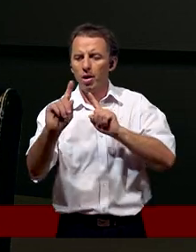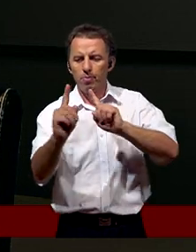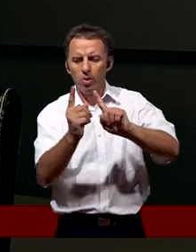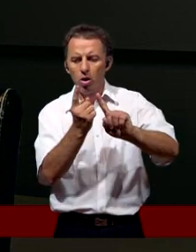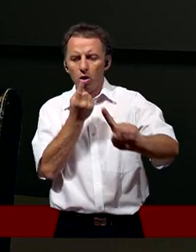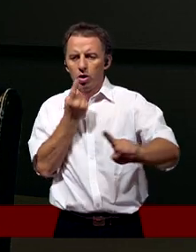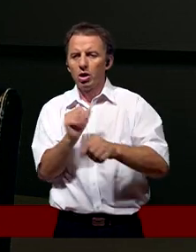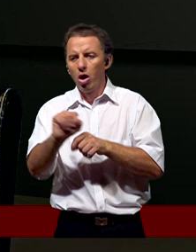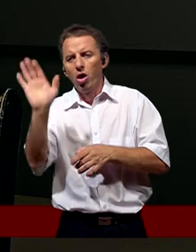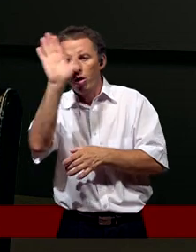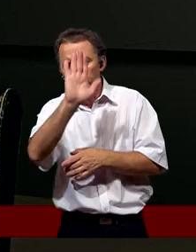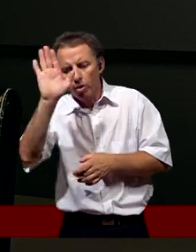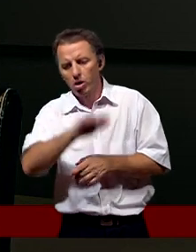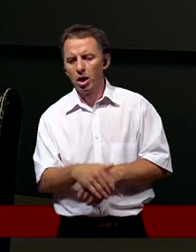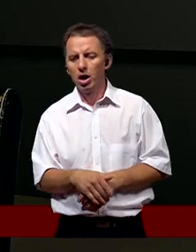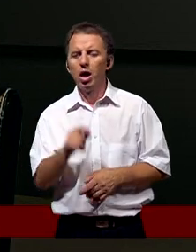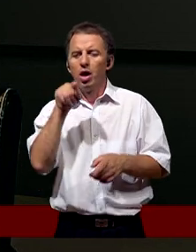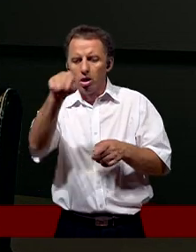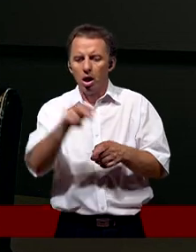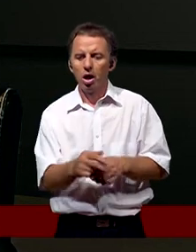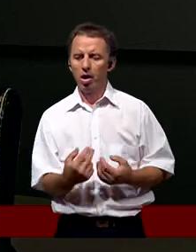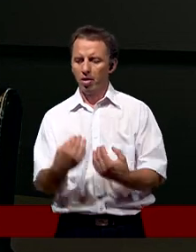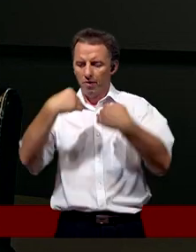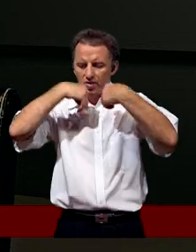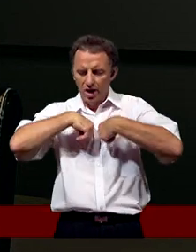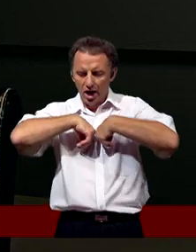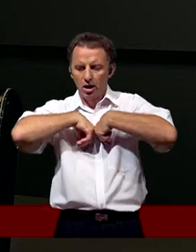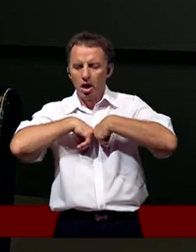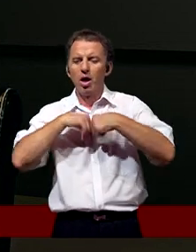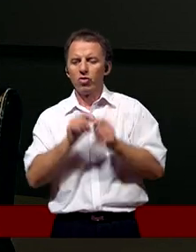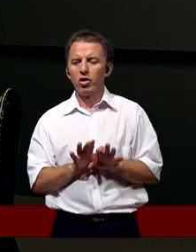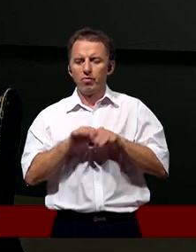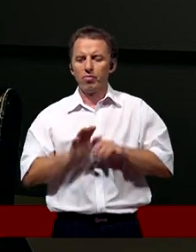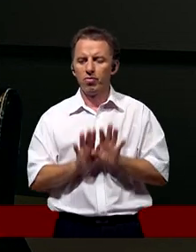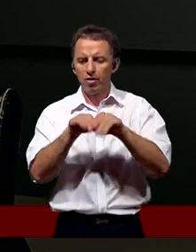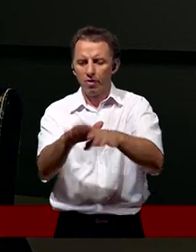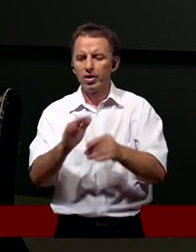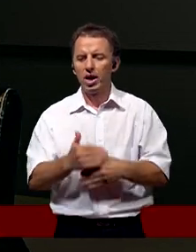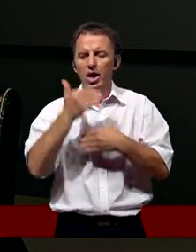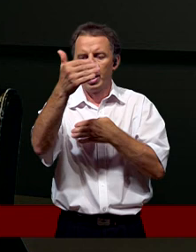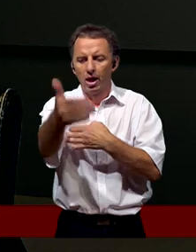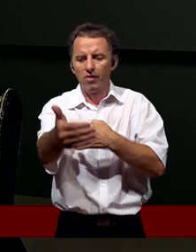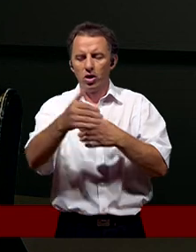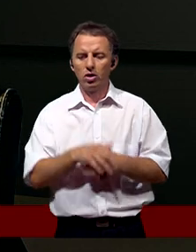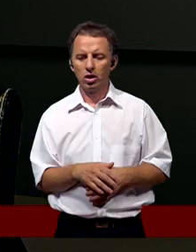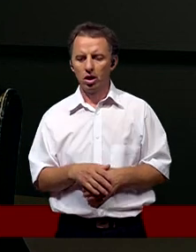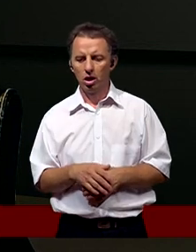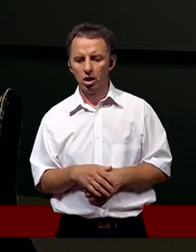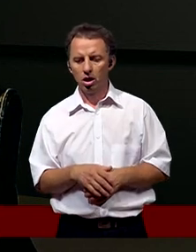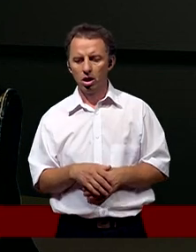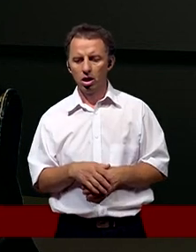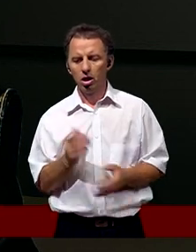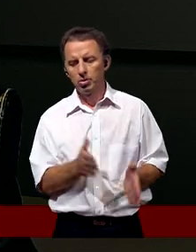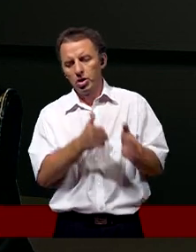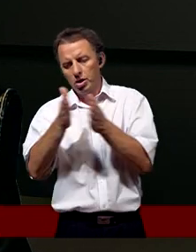musi pochodzić właśnie od Boga, dopiero która miłość, która jest w nas, od Boga, to skierowana jest do bliźniego.